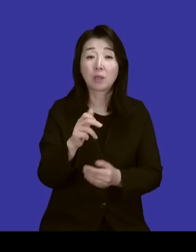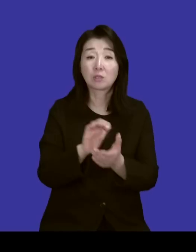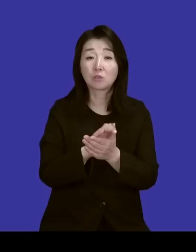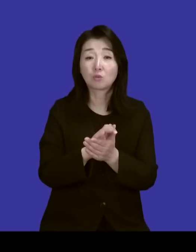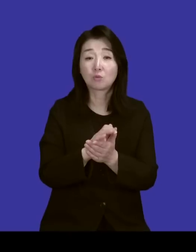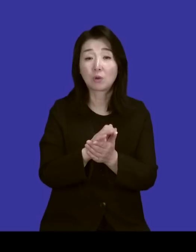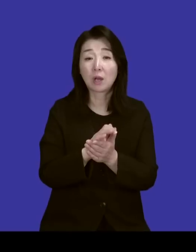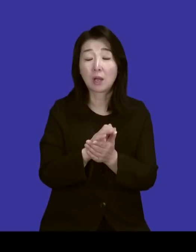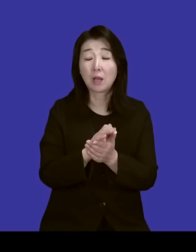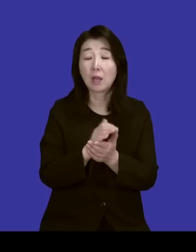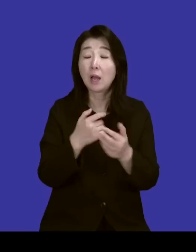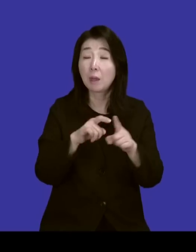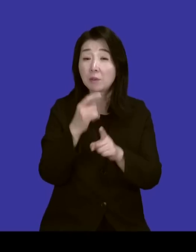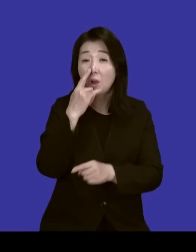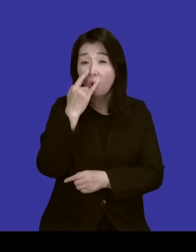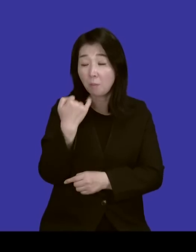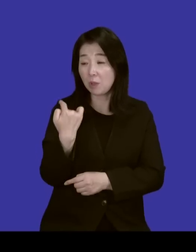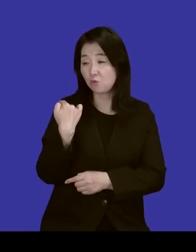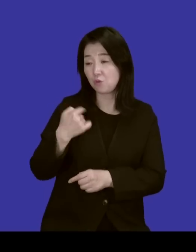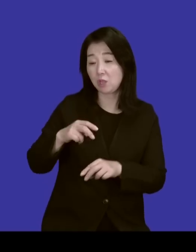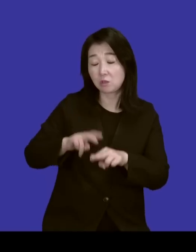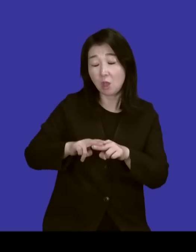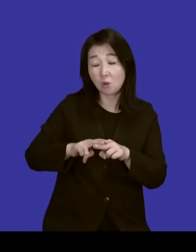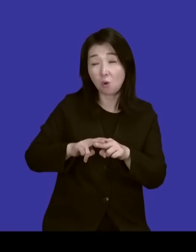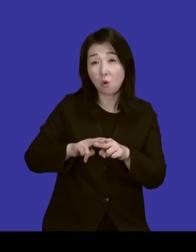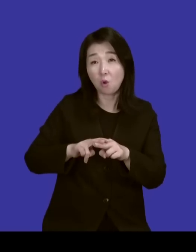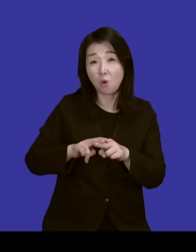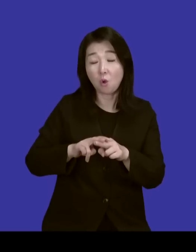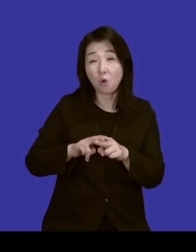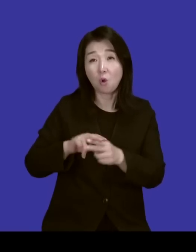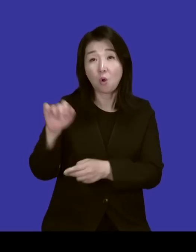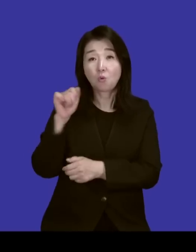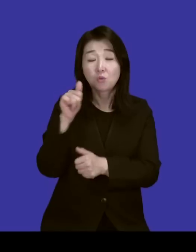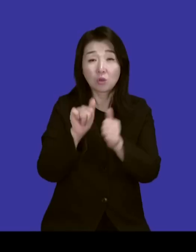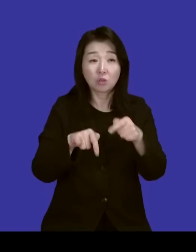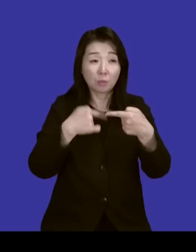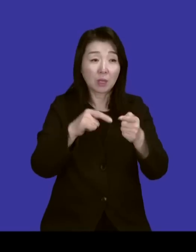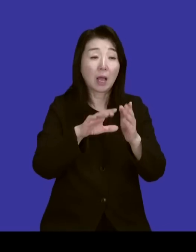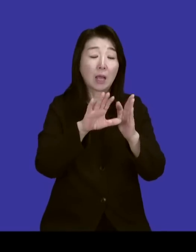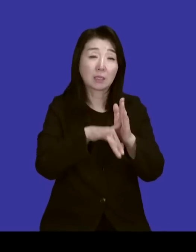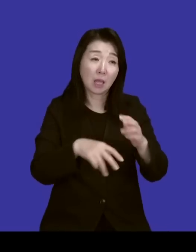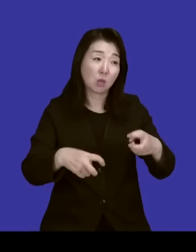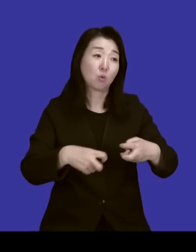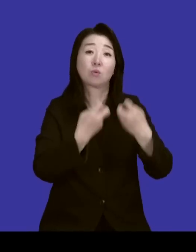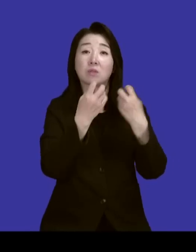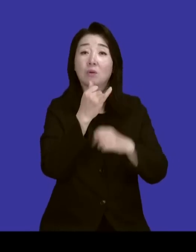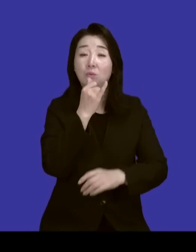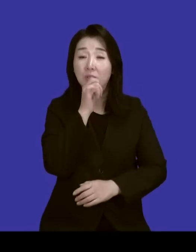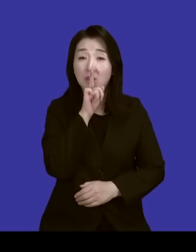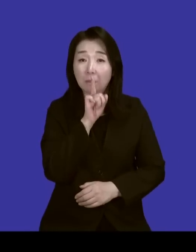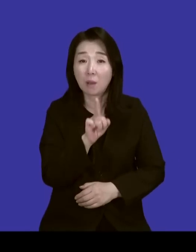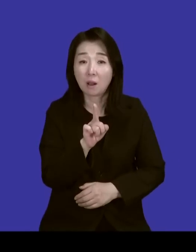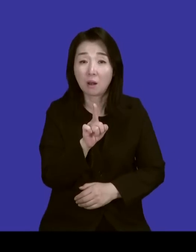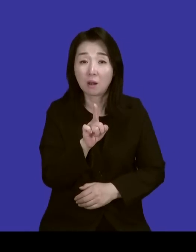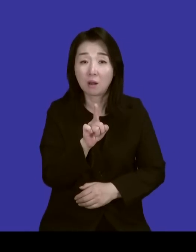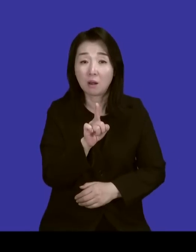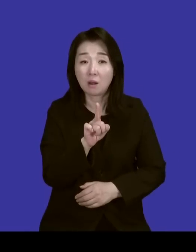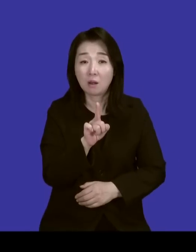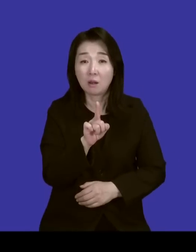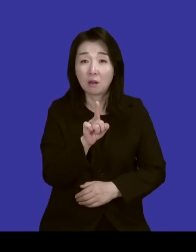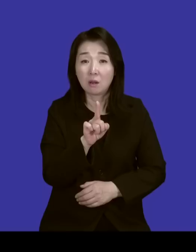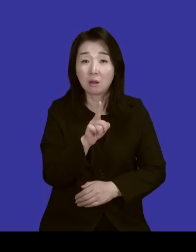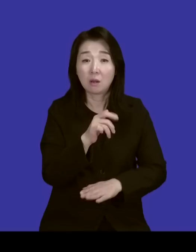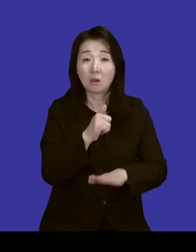엄마를 태우고 예. 운전면허 시험장을 가다가 교통사고가 났다는 거예요. 어머나. 그래서 이 길 옆으로 차가